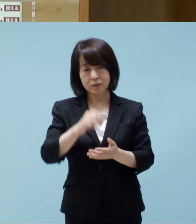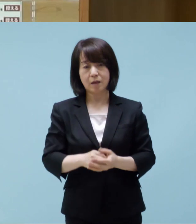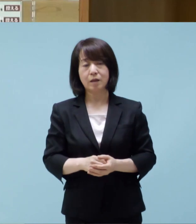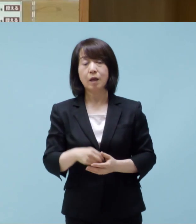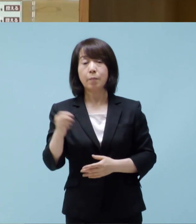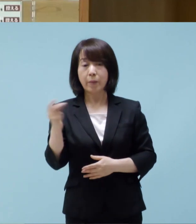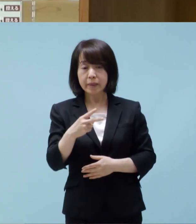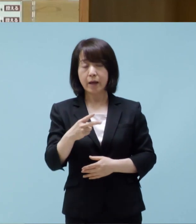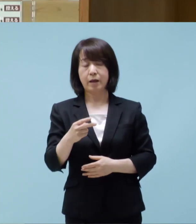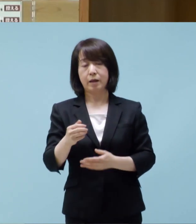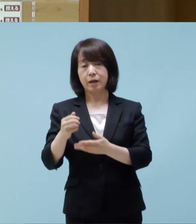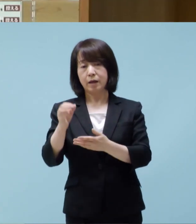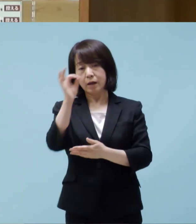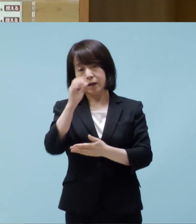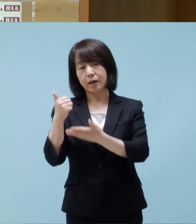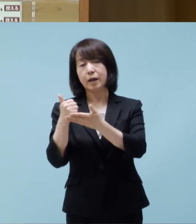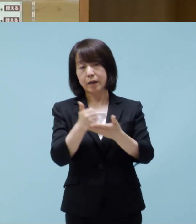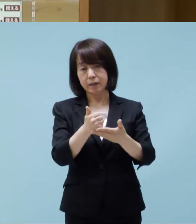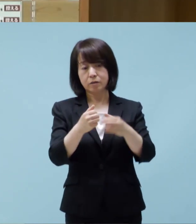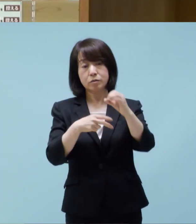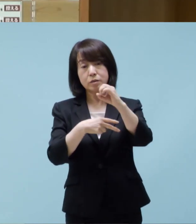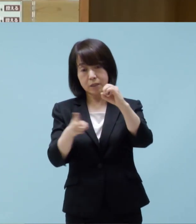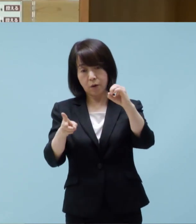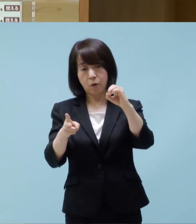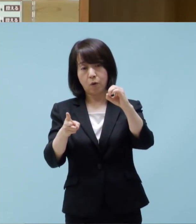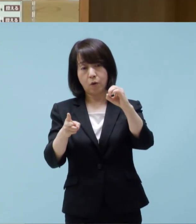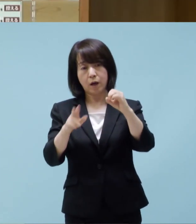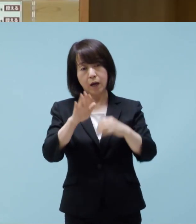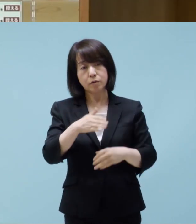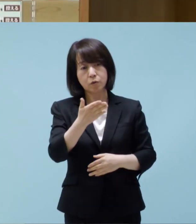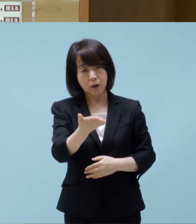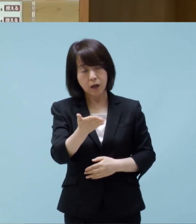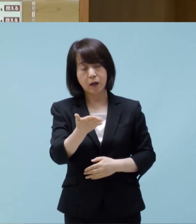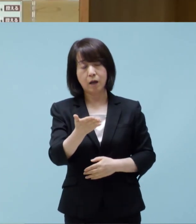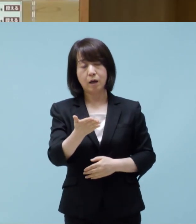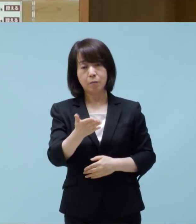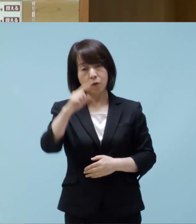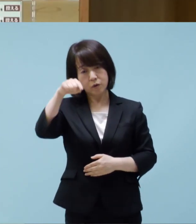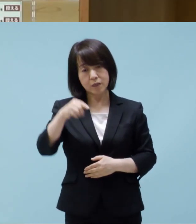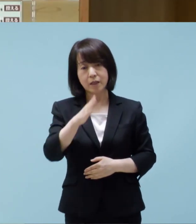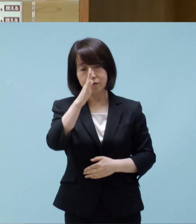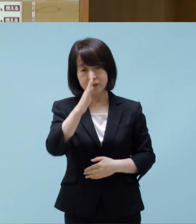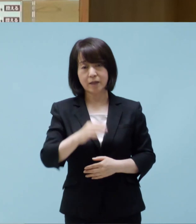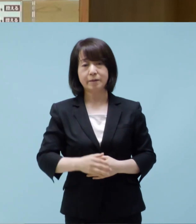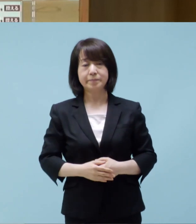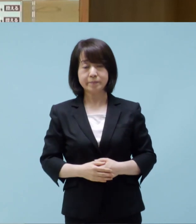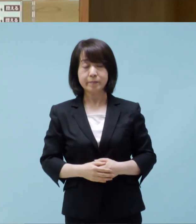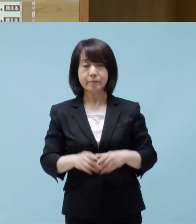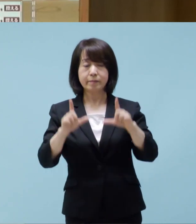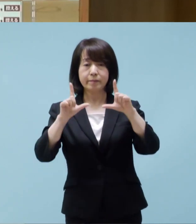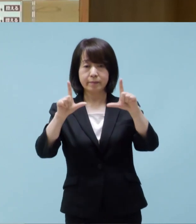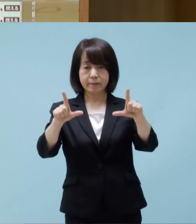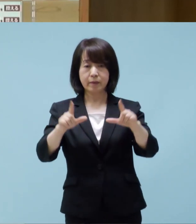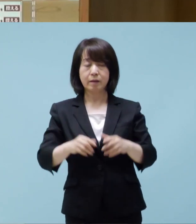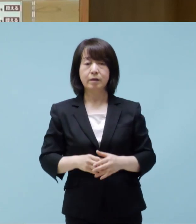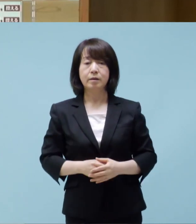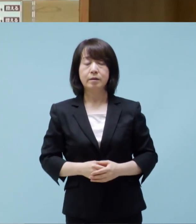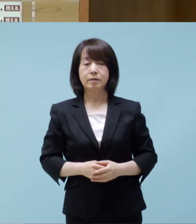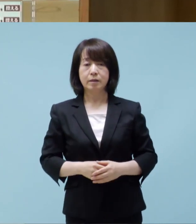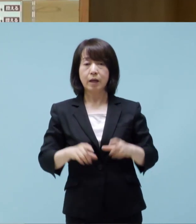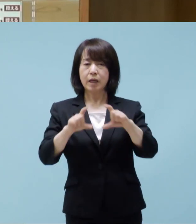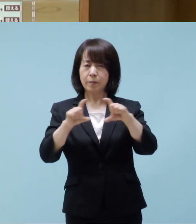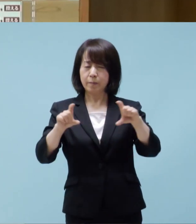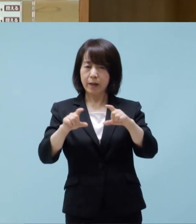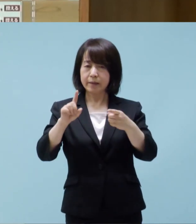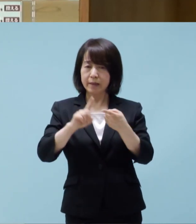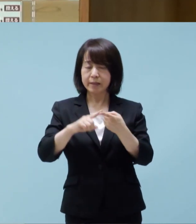そういう方向もありだと思うかということも含めて教えてください。 はい。まあ、一般論で言えば人数が少なければ